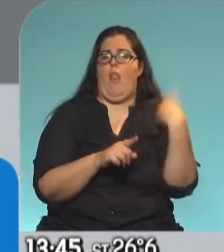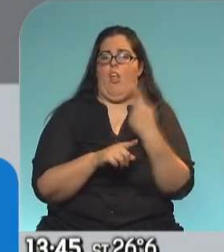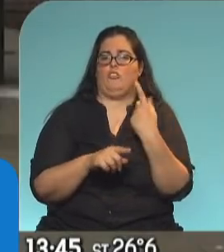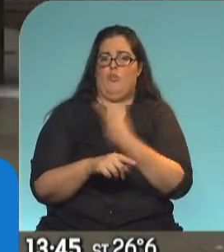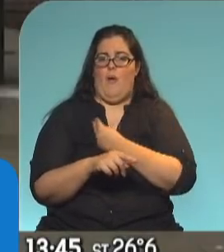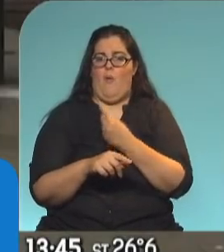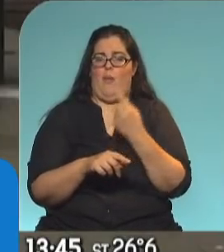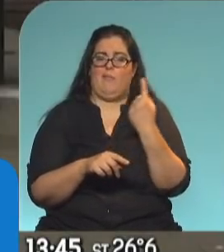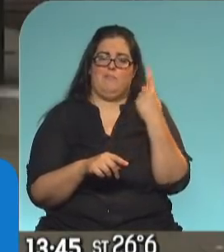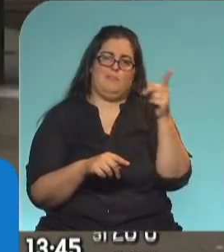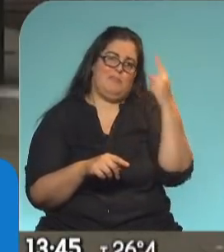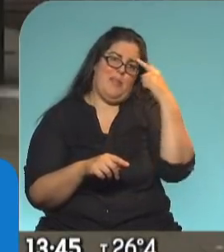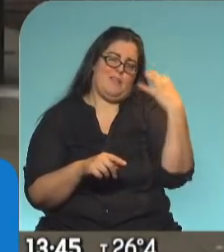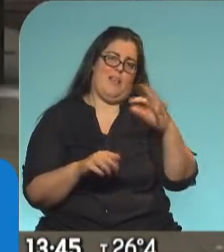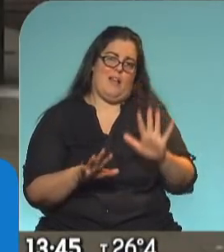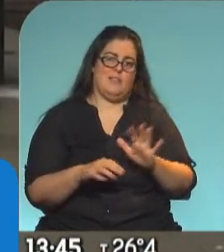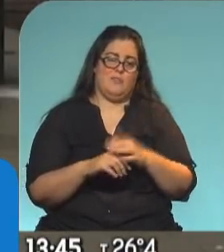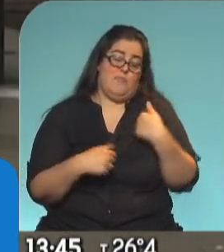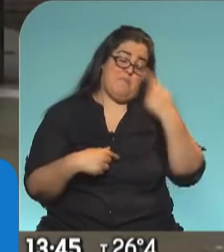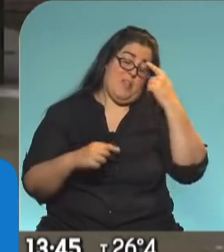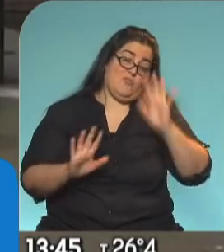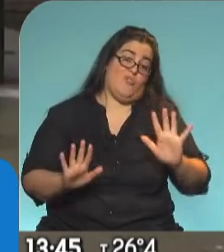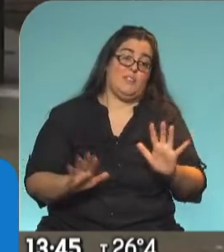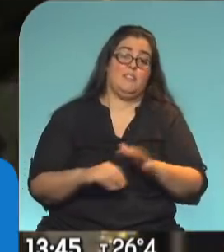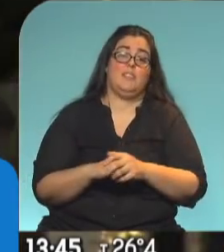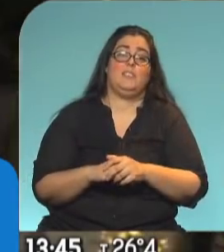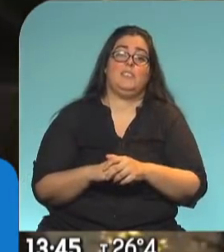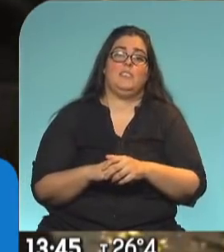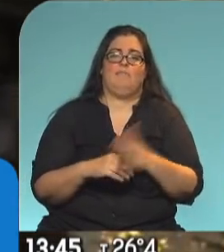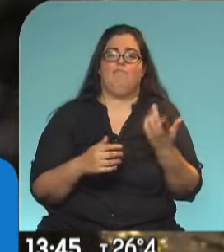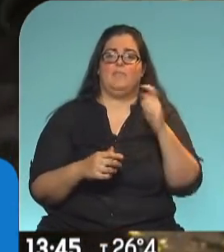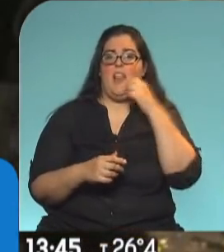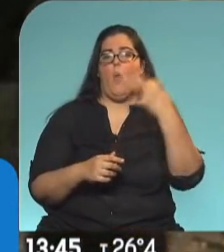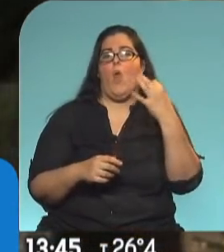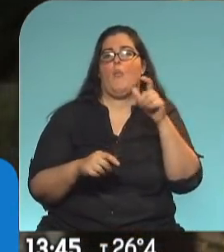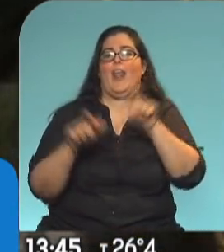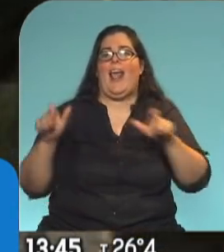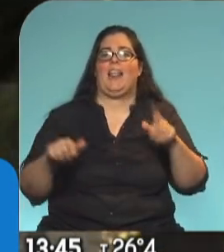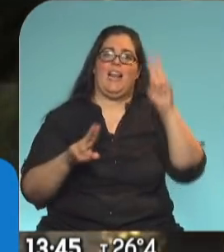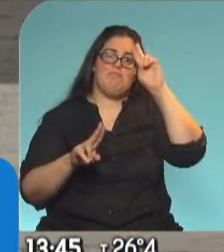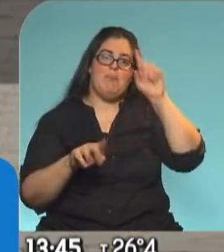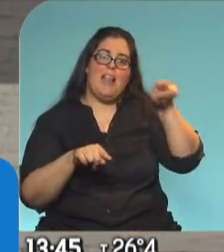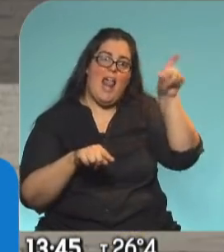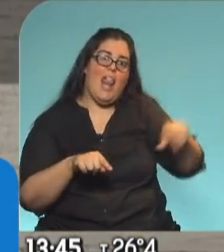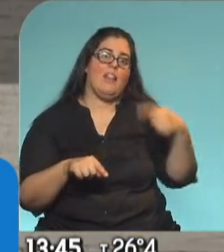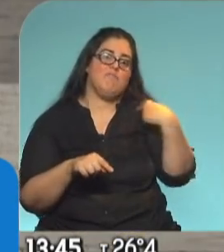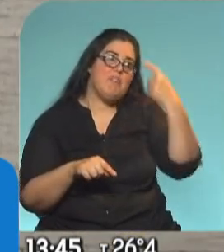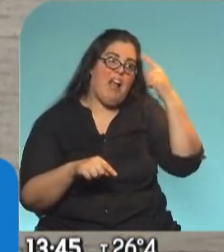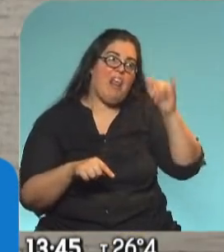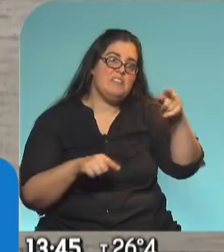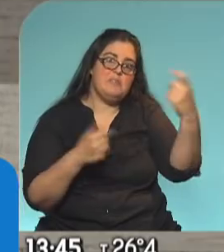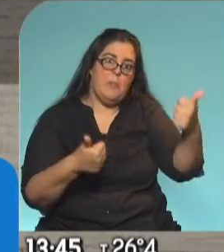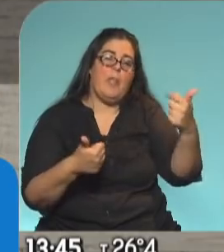есть это мог бы быть таким ходом. Потому что, наверное, многие бы люди прислушались, кто его уважает и